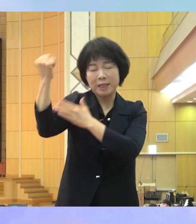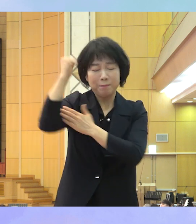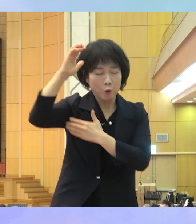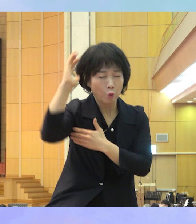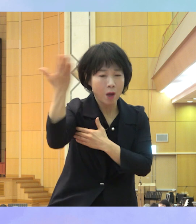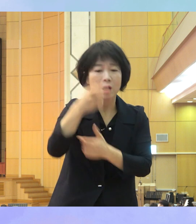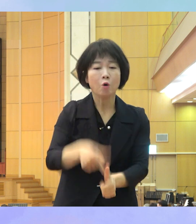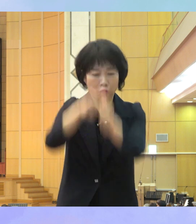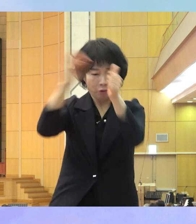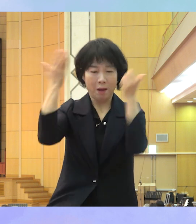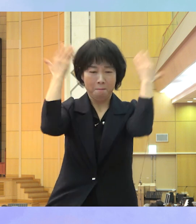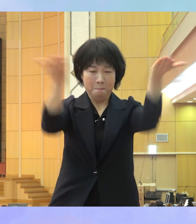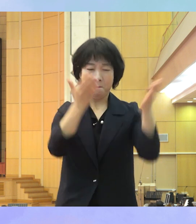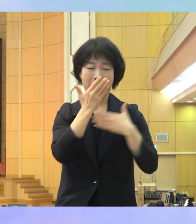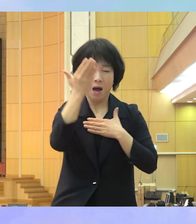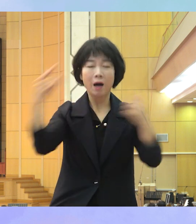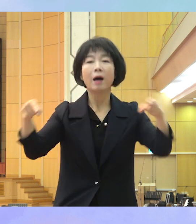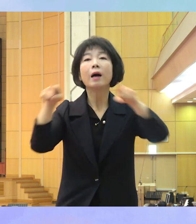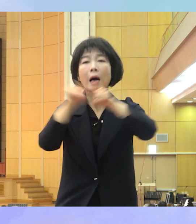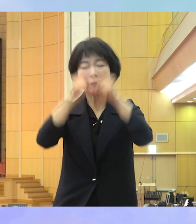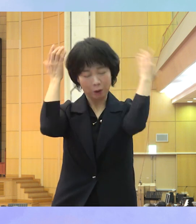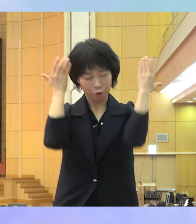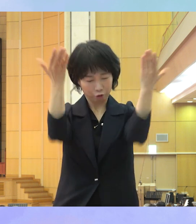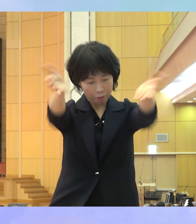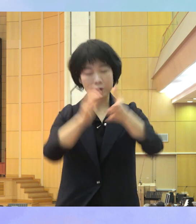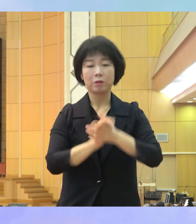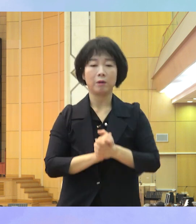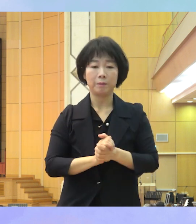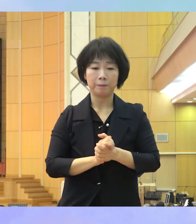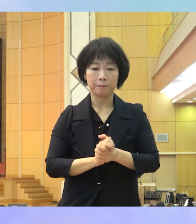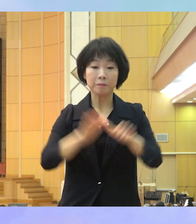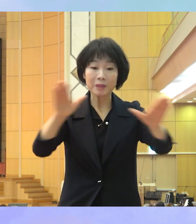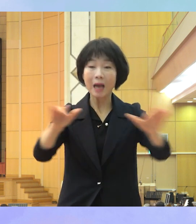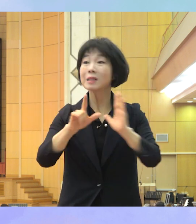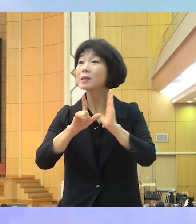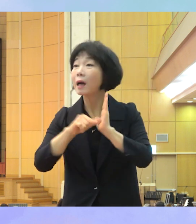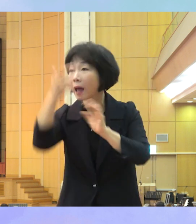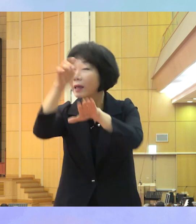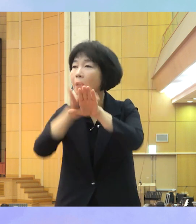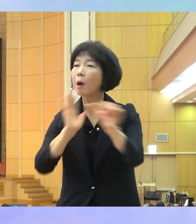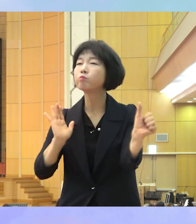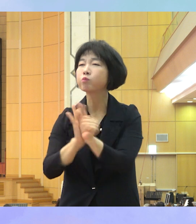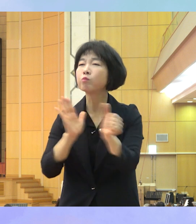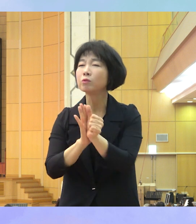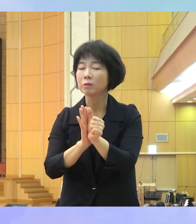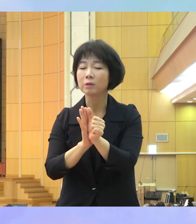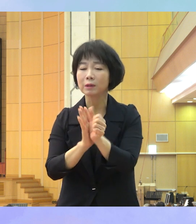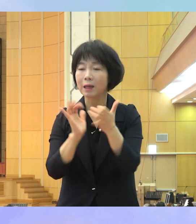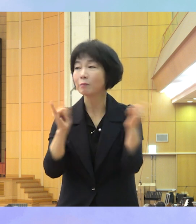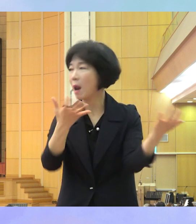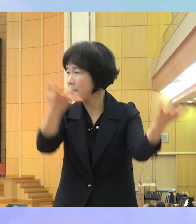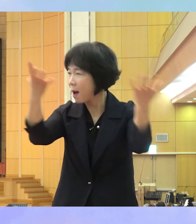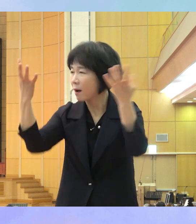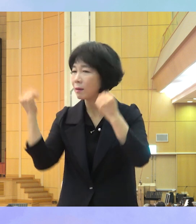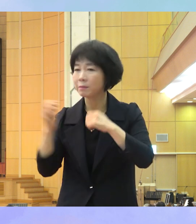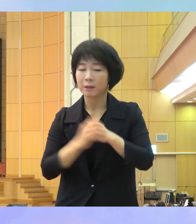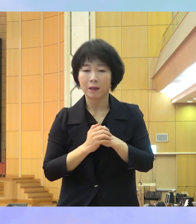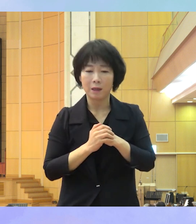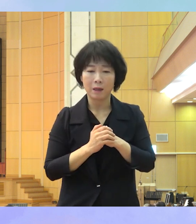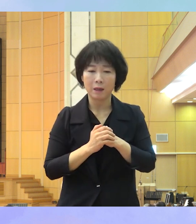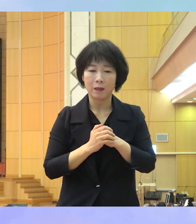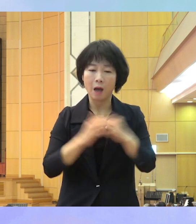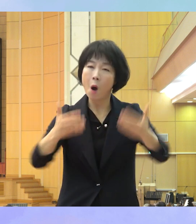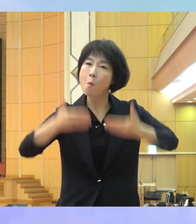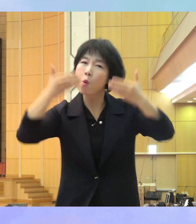축복이며 구원이 될 수 있도록 함께하여 주시옵소서. 이 시간에 예배를 돕는 사랑하는 손길들이 있사오니